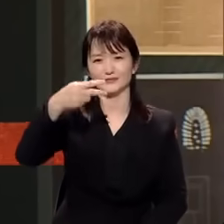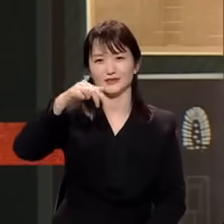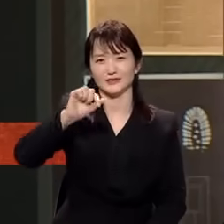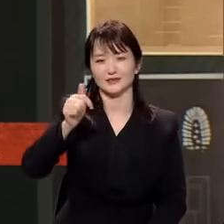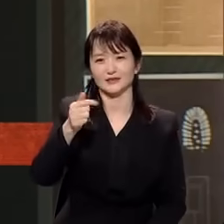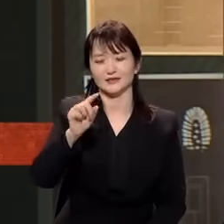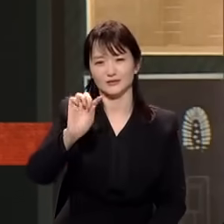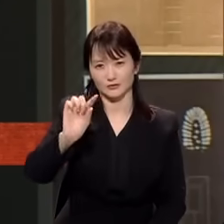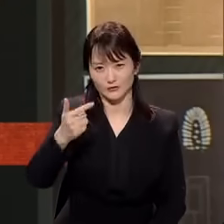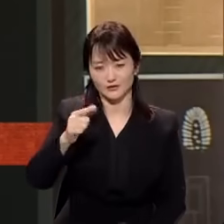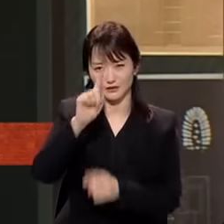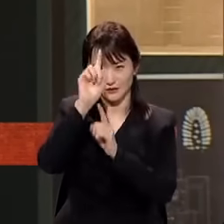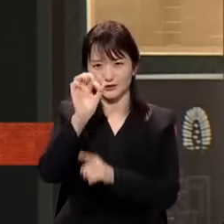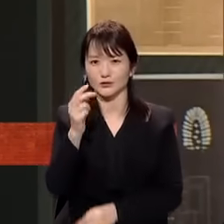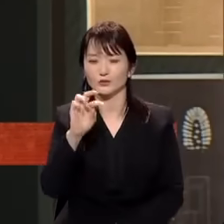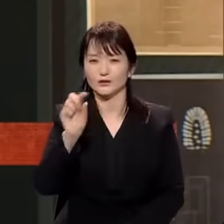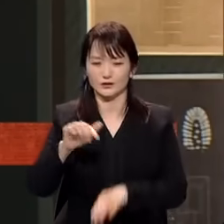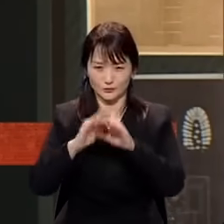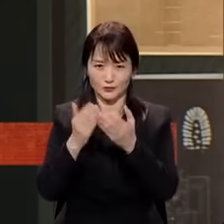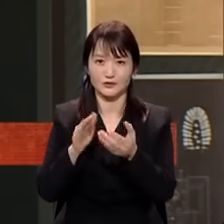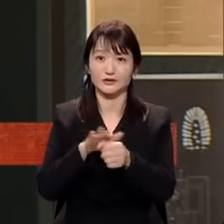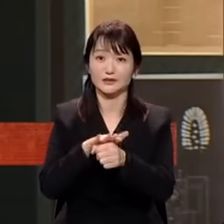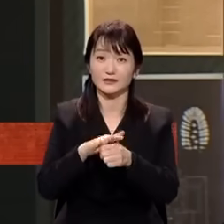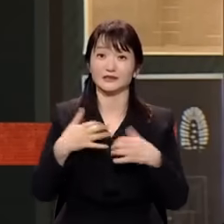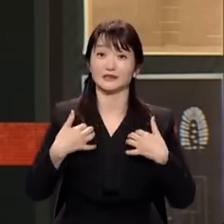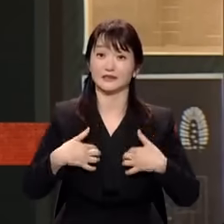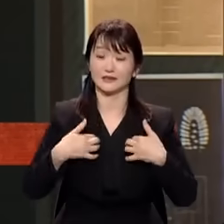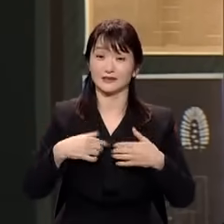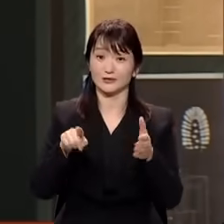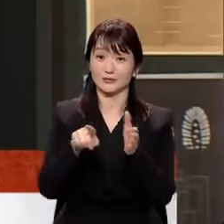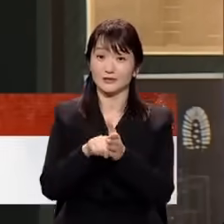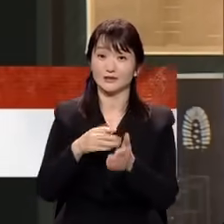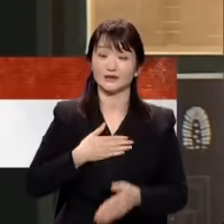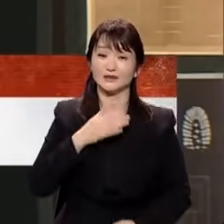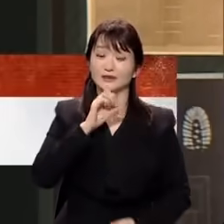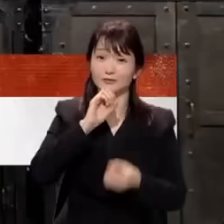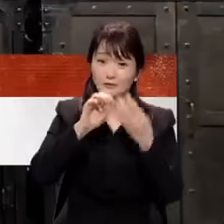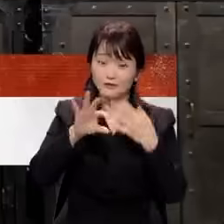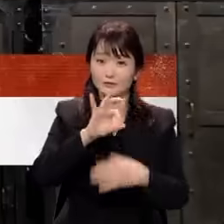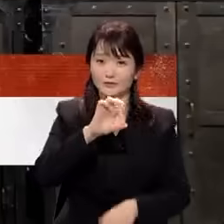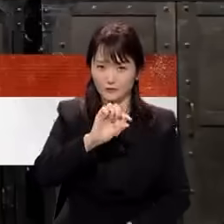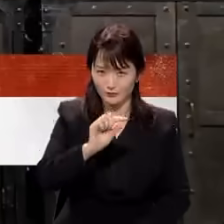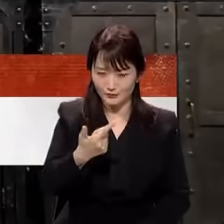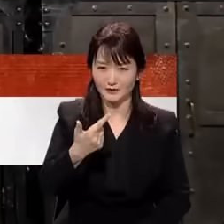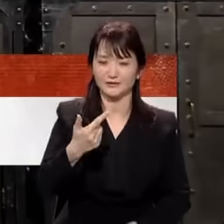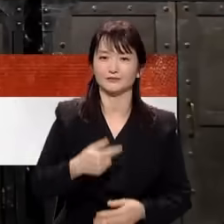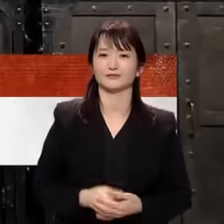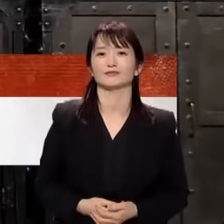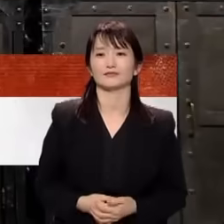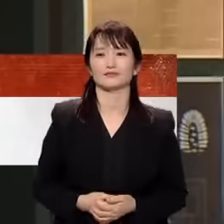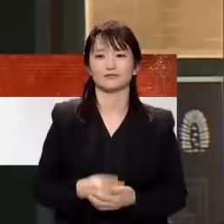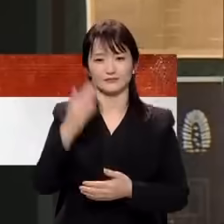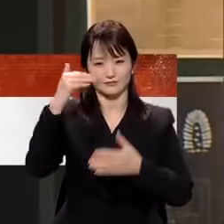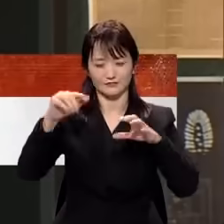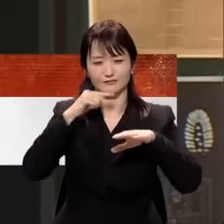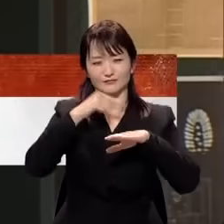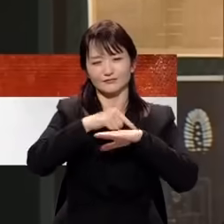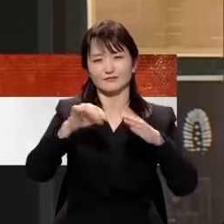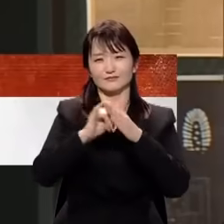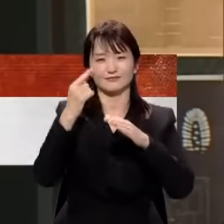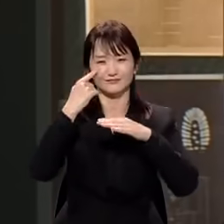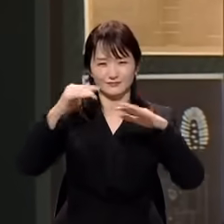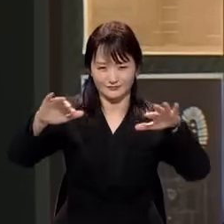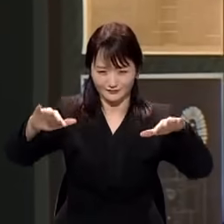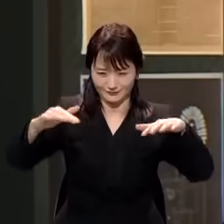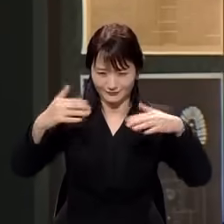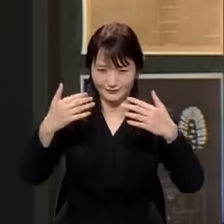신화부님, 이용란님 모두 모두 사랑합니다. 자, 재미는 물론 의리로 함께하는 아세사반 유세이 육방. 아, 예, 대한민국과 전 세계 동포 가족